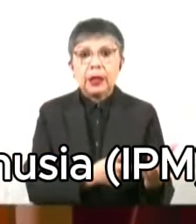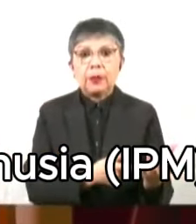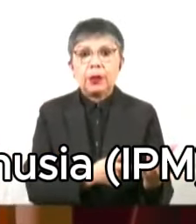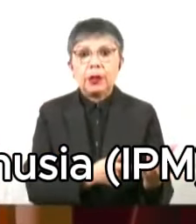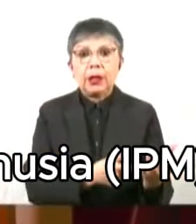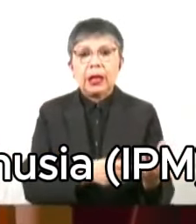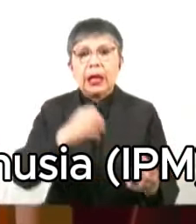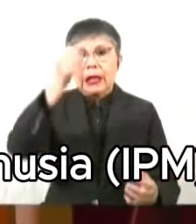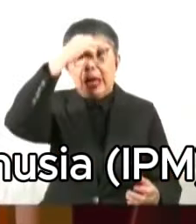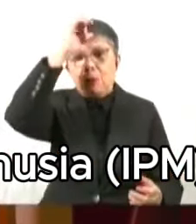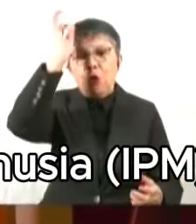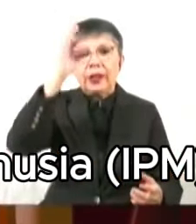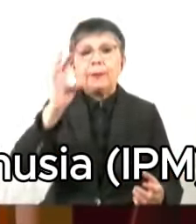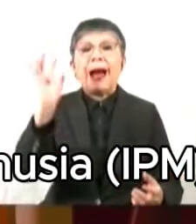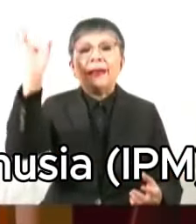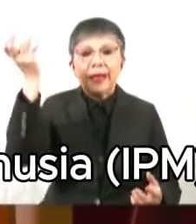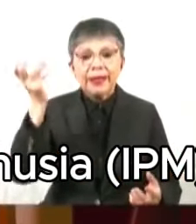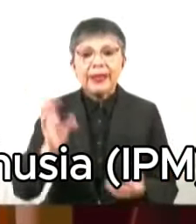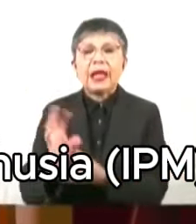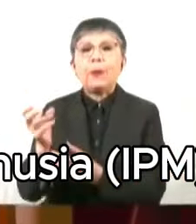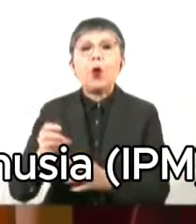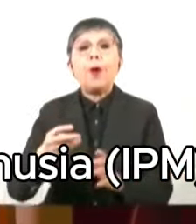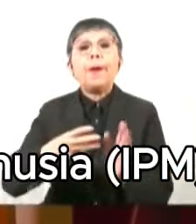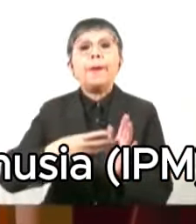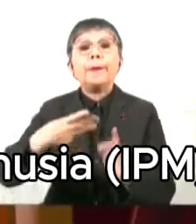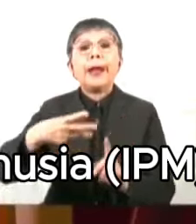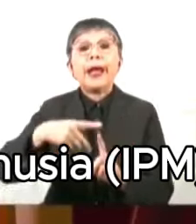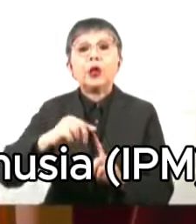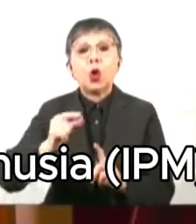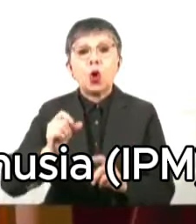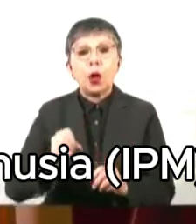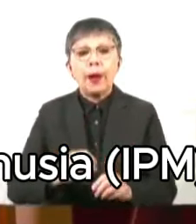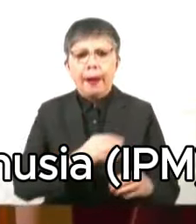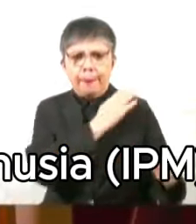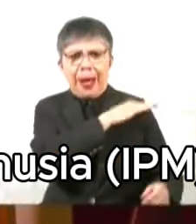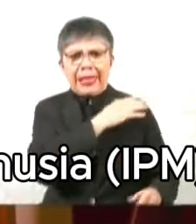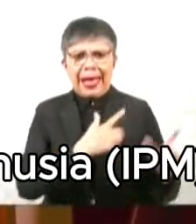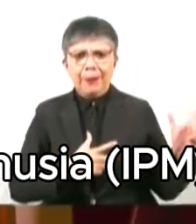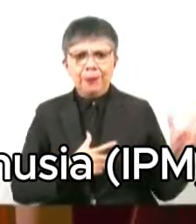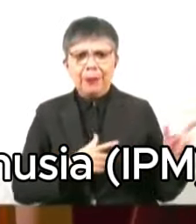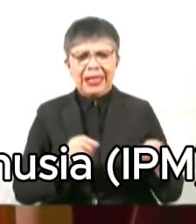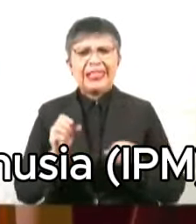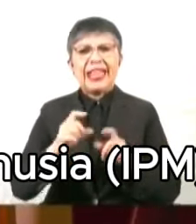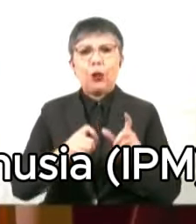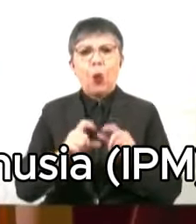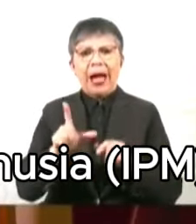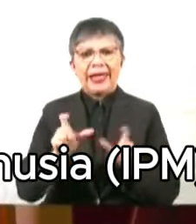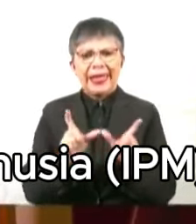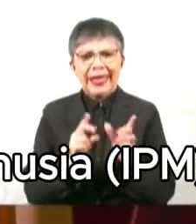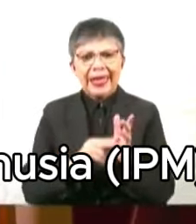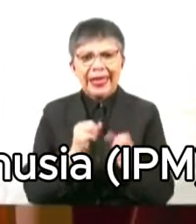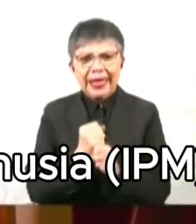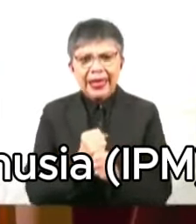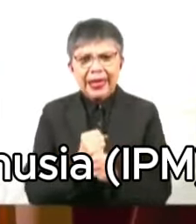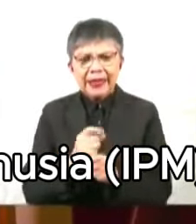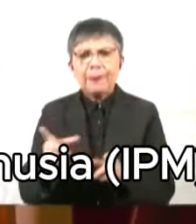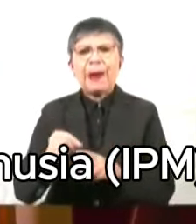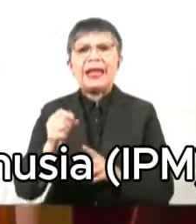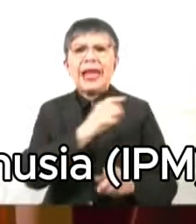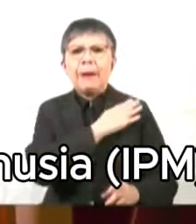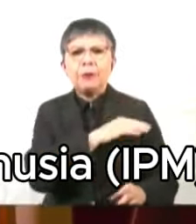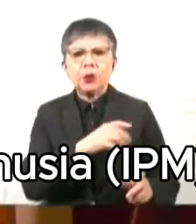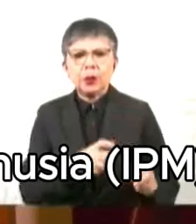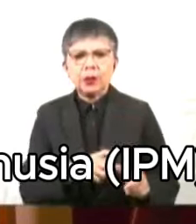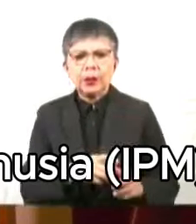Kapolda Metro pangdamnya dua Kang Pangdam Siliwangi dengan Pangdam Jaya